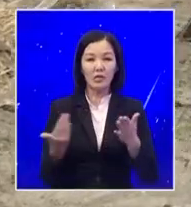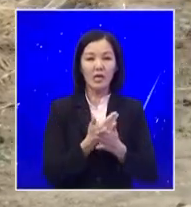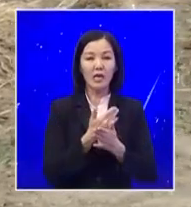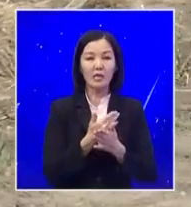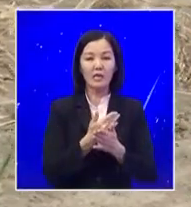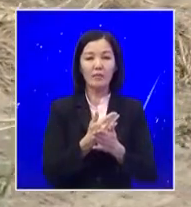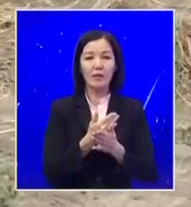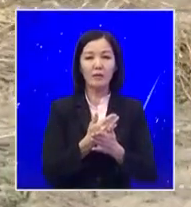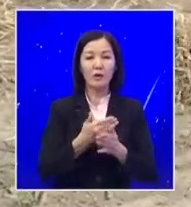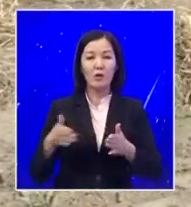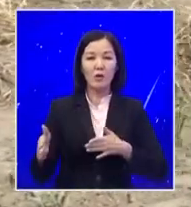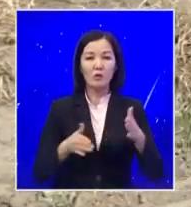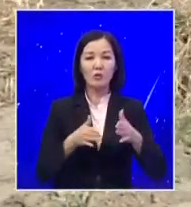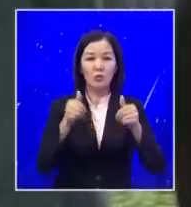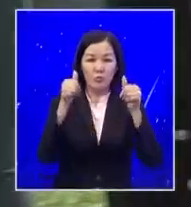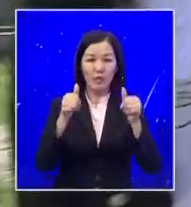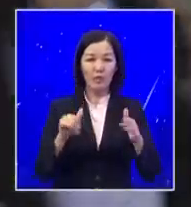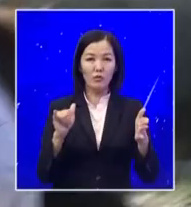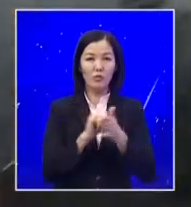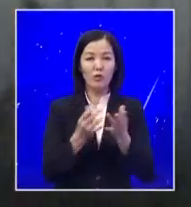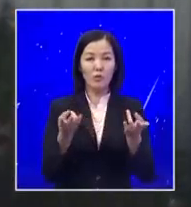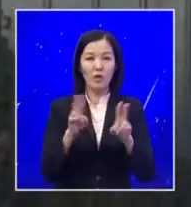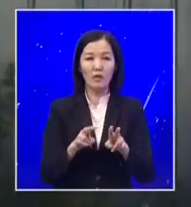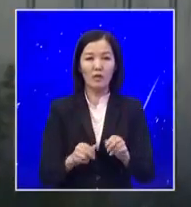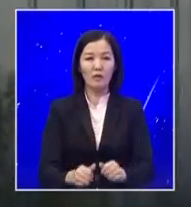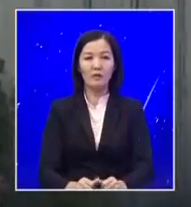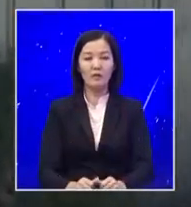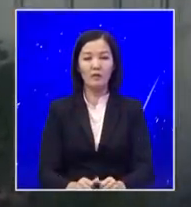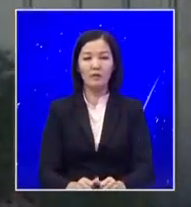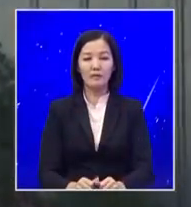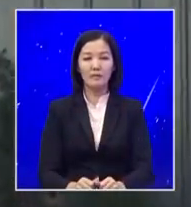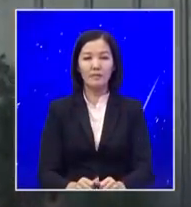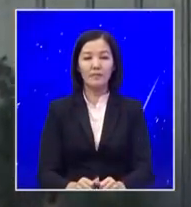жол белгілерін қоюғана қалыпты. 2-3 дня одна улица стелится.